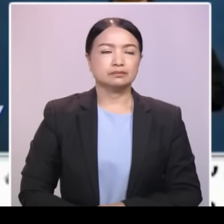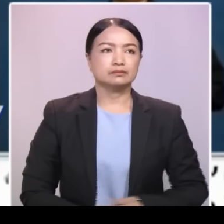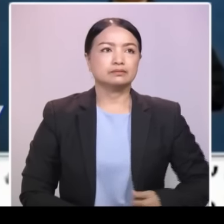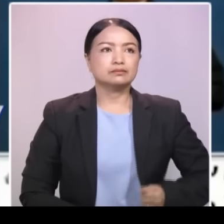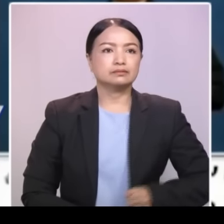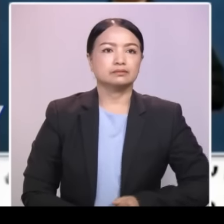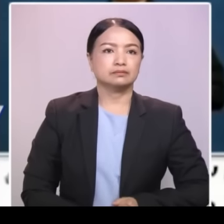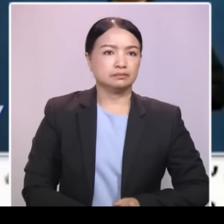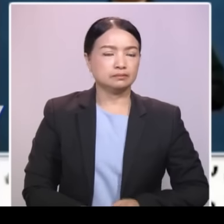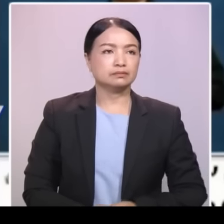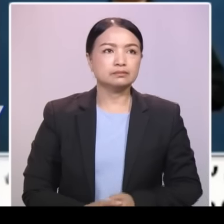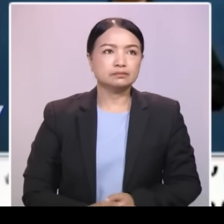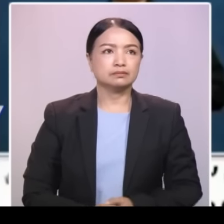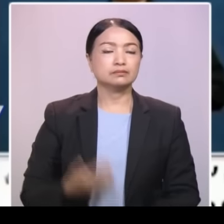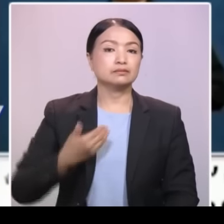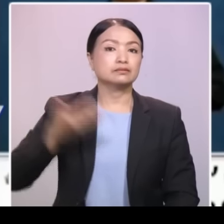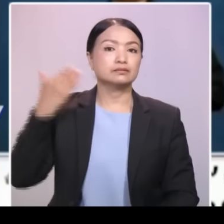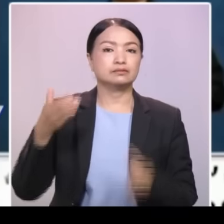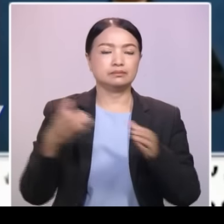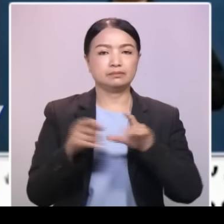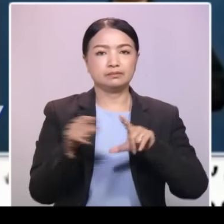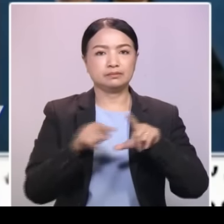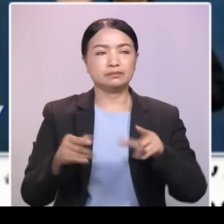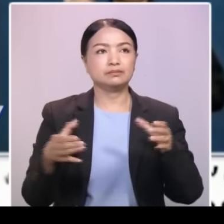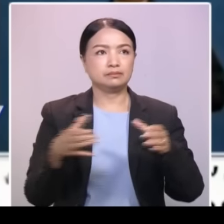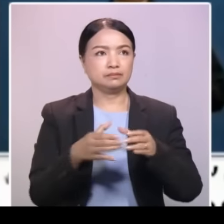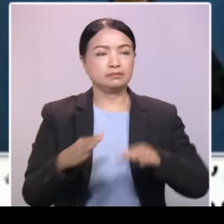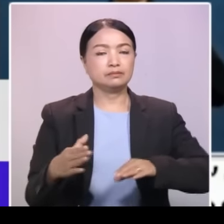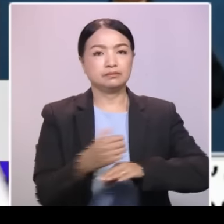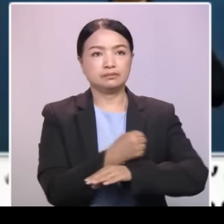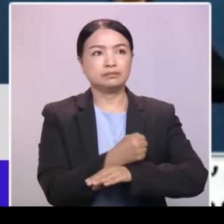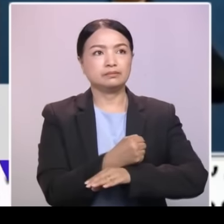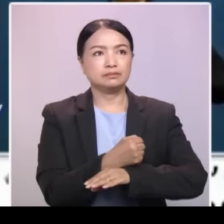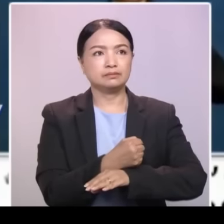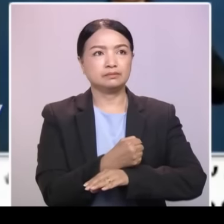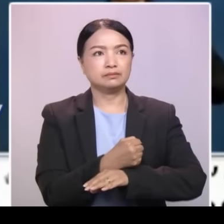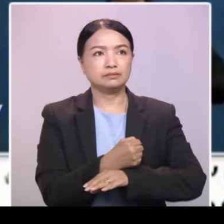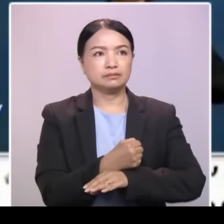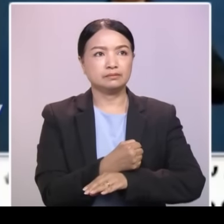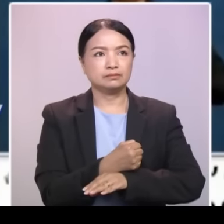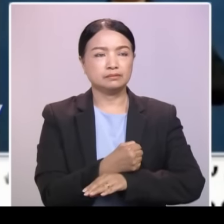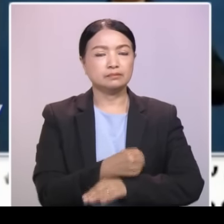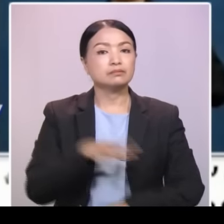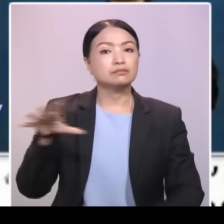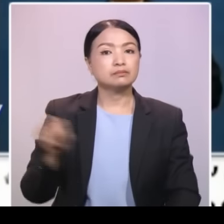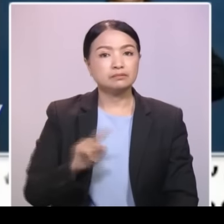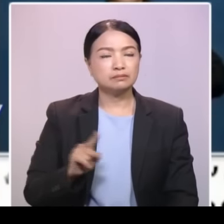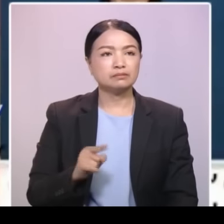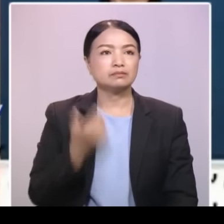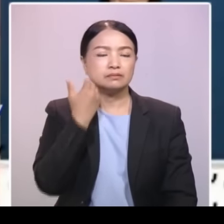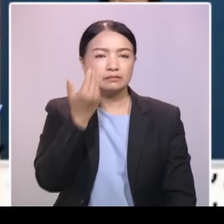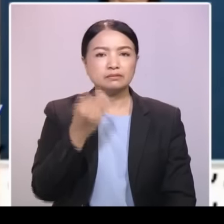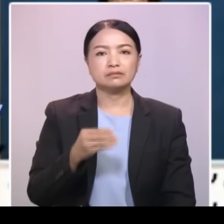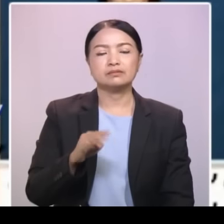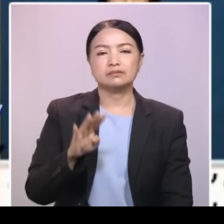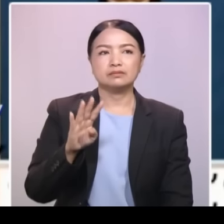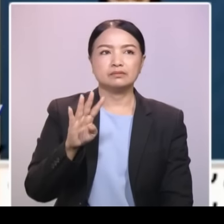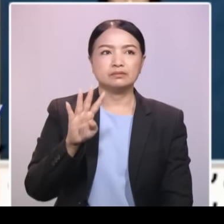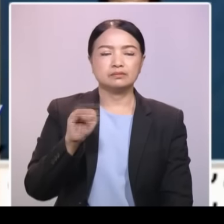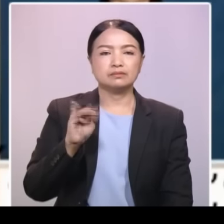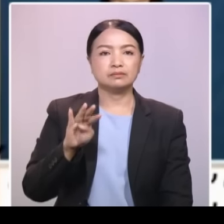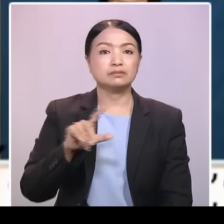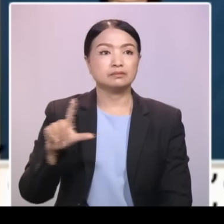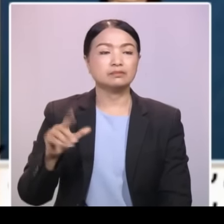ราษฎรอดีตพรรคก้าวไกลครับพรรคการเมืองที่มาจากเสียง14ล้านเสียงของพี่น้องประชาชนครับ ชุติมาโค